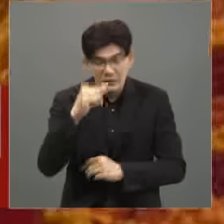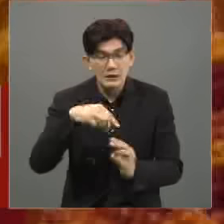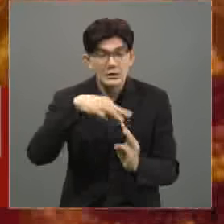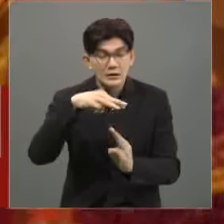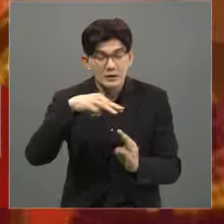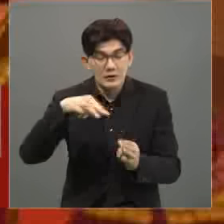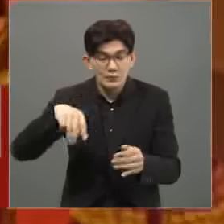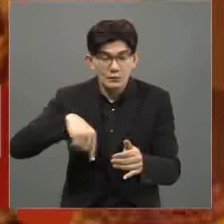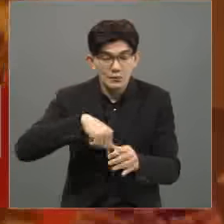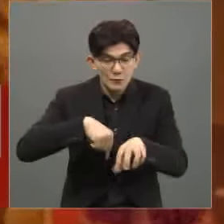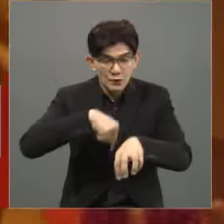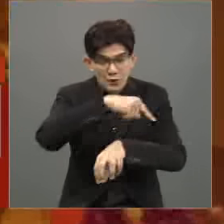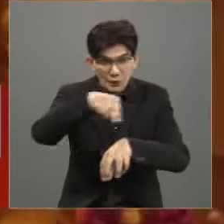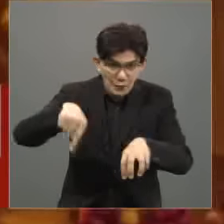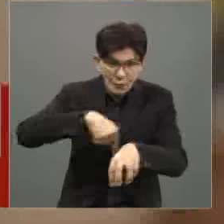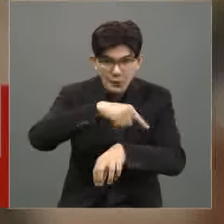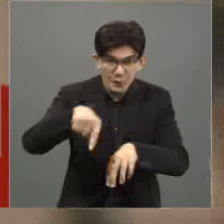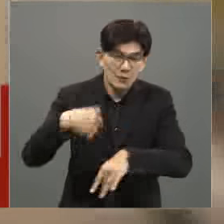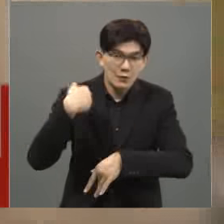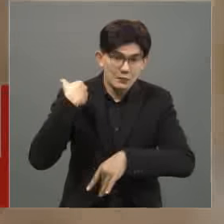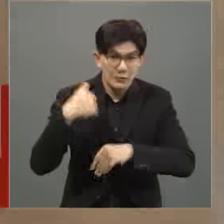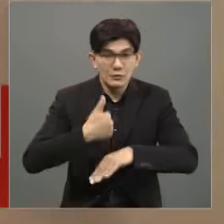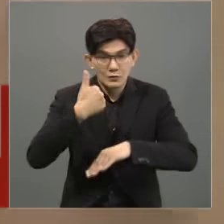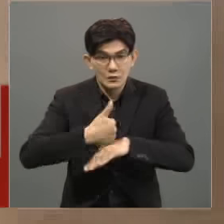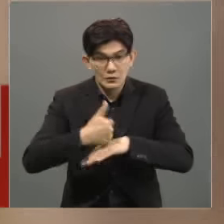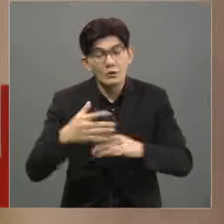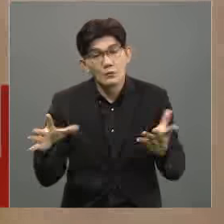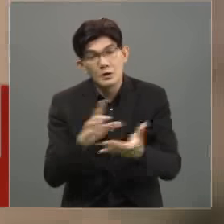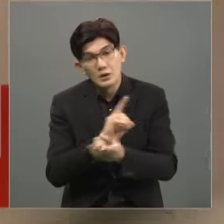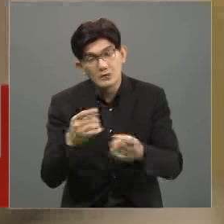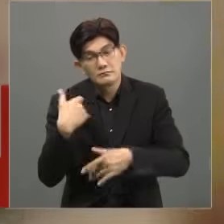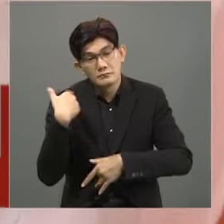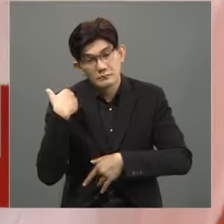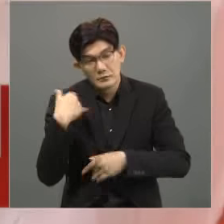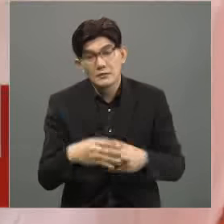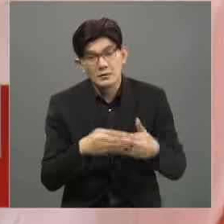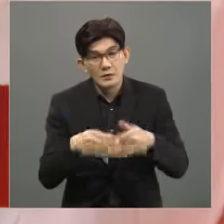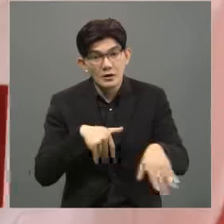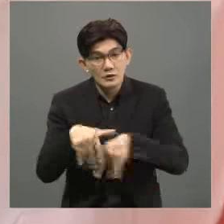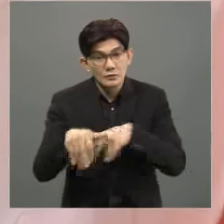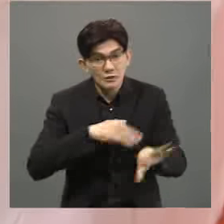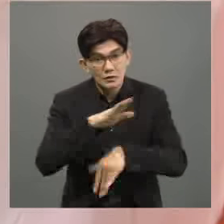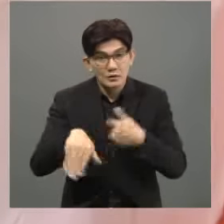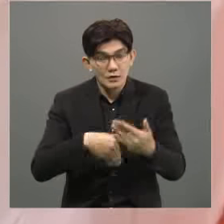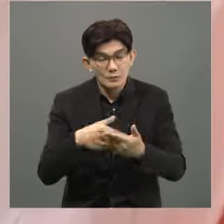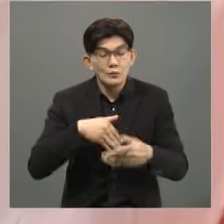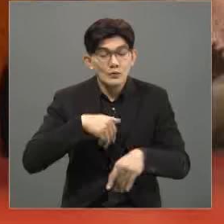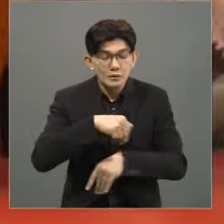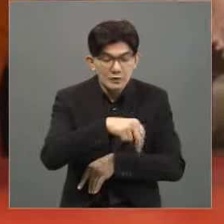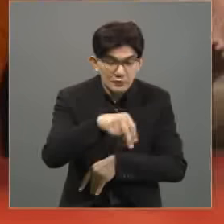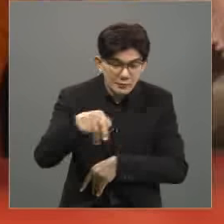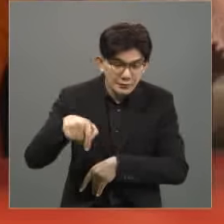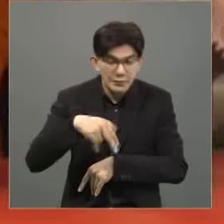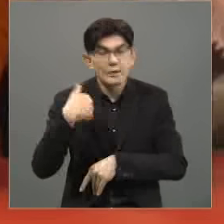ระวิหารพระเจ้าใหญ่อินแปลงพร้อมด้วยรัฐมนตรีว่าการกระทรวงวัฒนธรรมนำคณะพุทธศาสนิกชนร่วมเดินเวียนเทียนด้วย